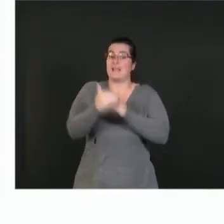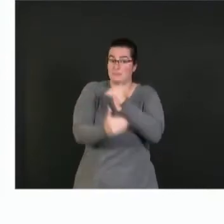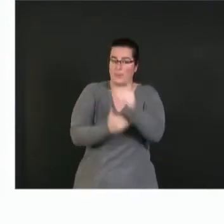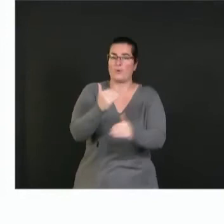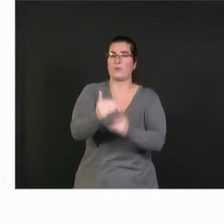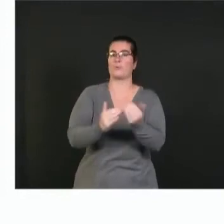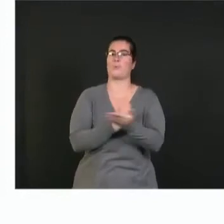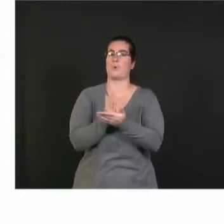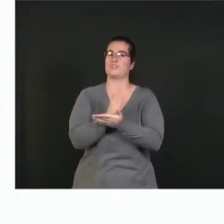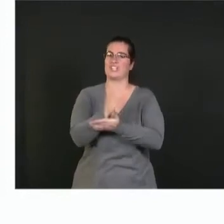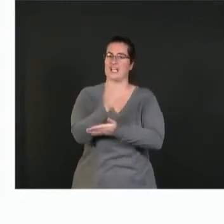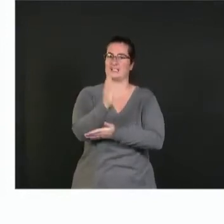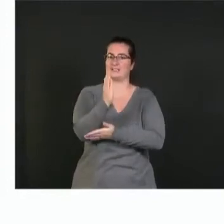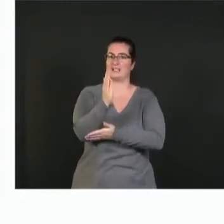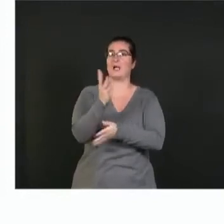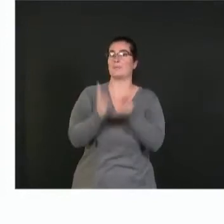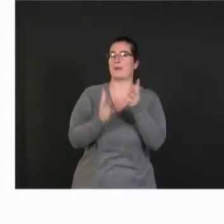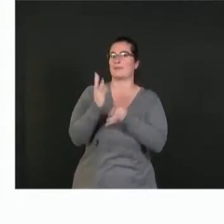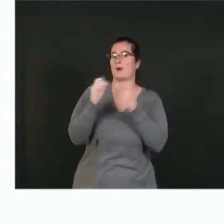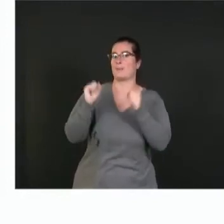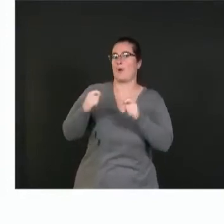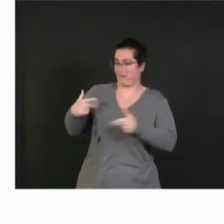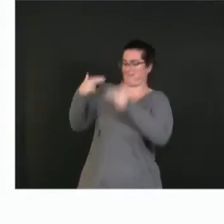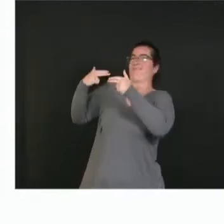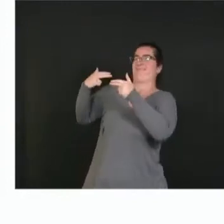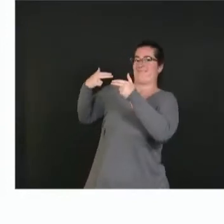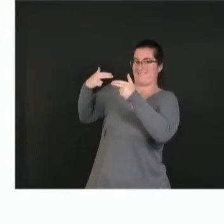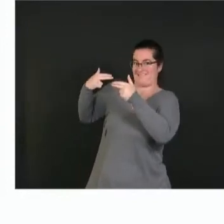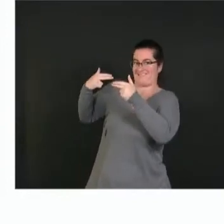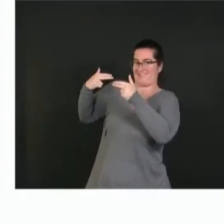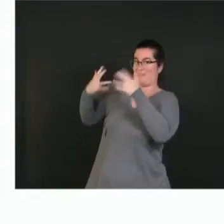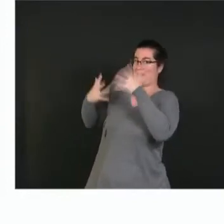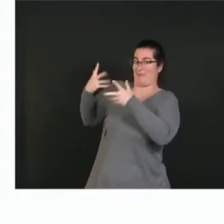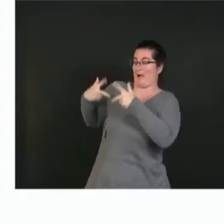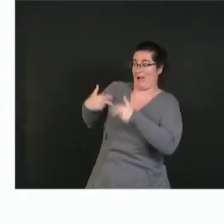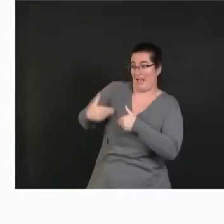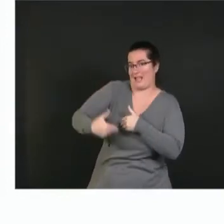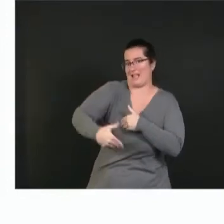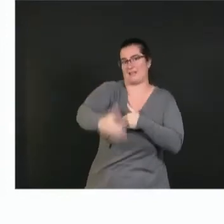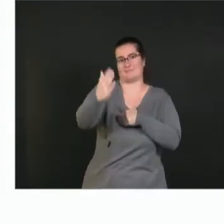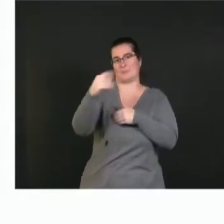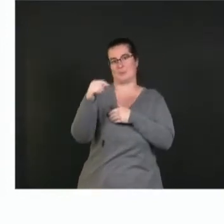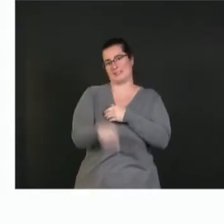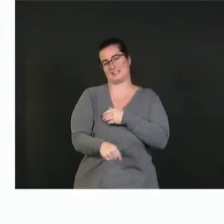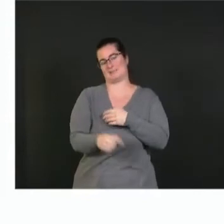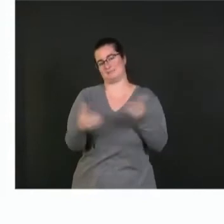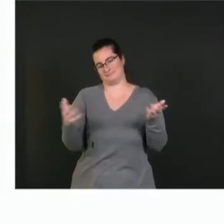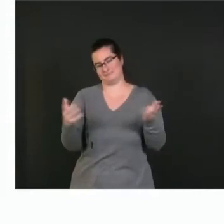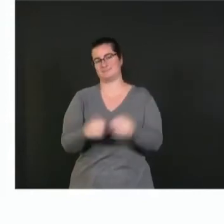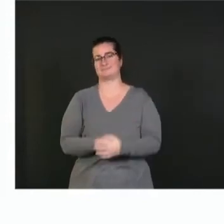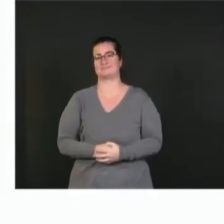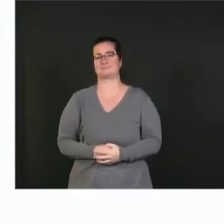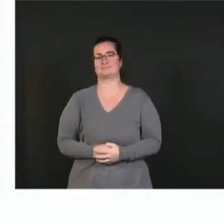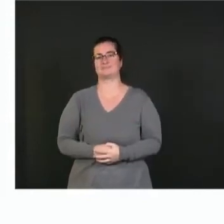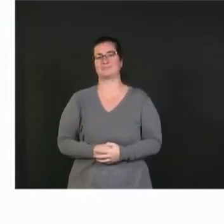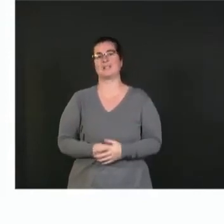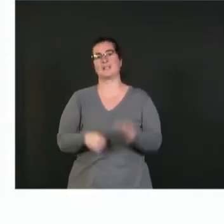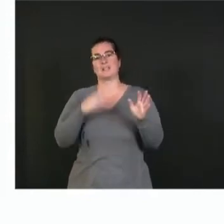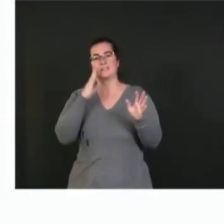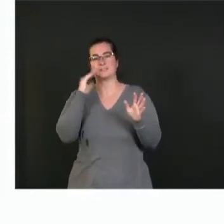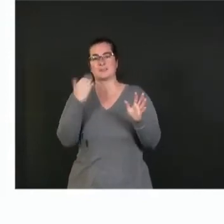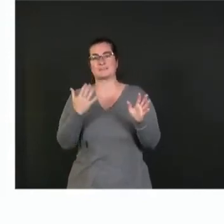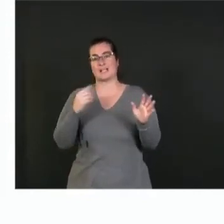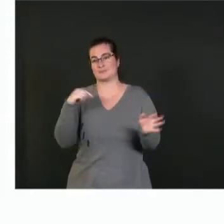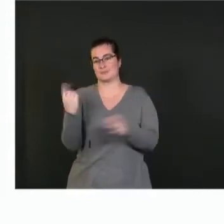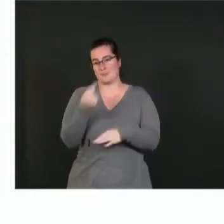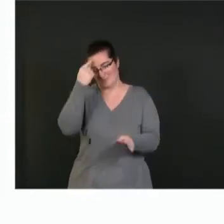de ces projets, parfois, on est en capacité de les arrêter, et des fois pas. Alors, je pense qu'on est connecté, donc je pense qu'effectivement, on